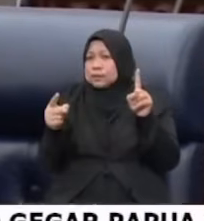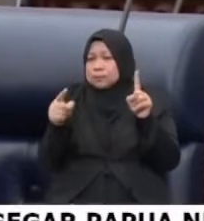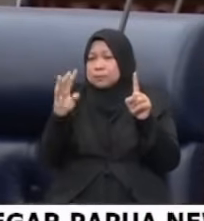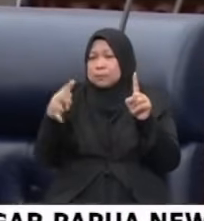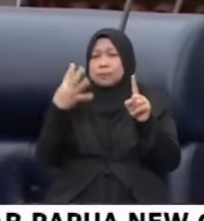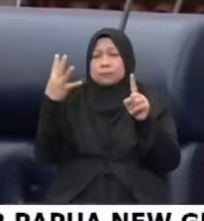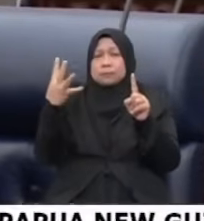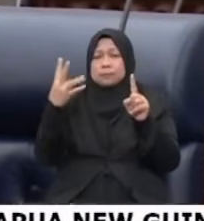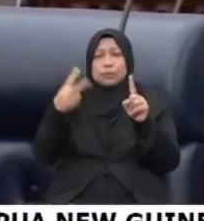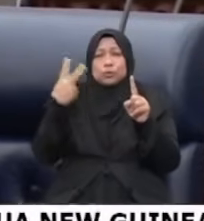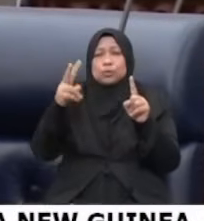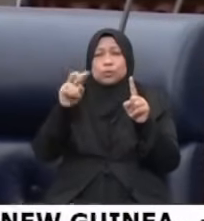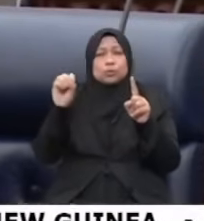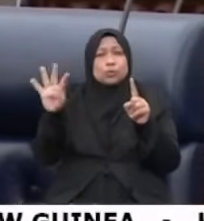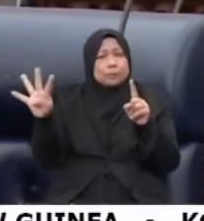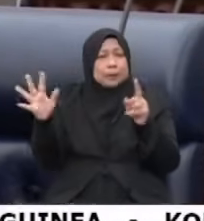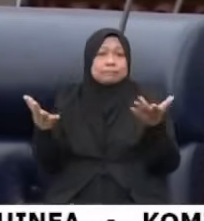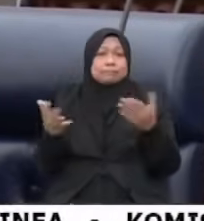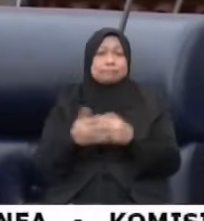Februari